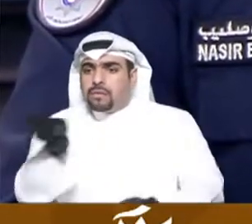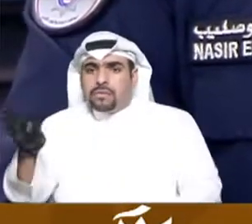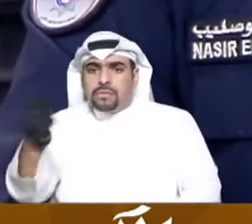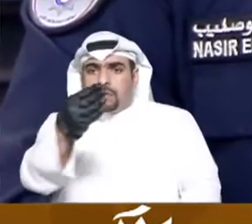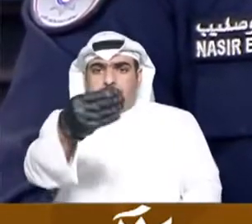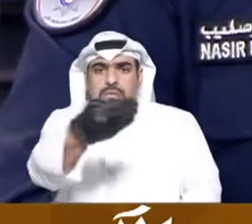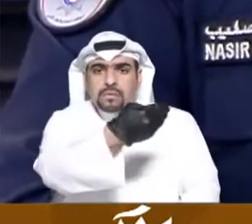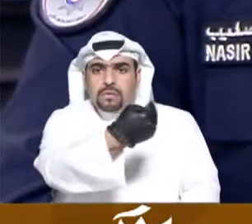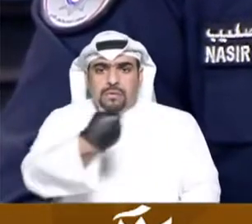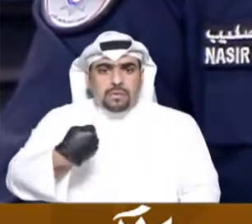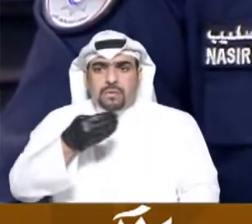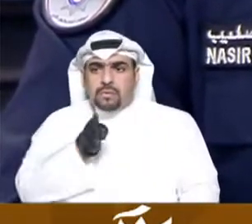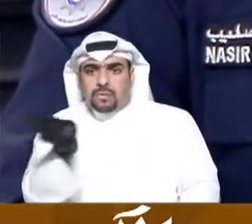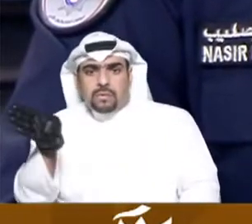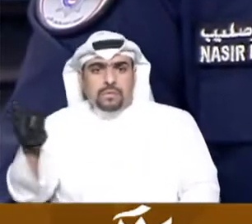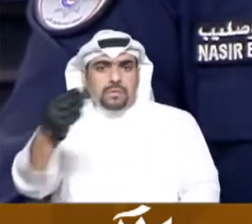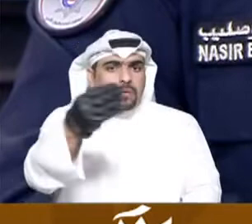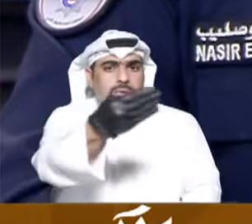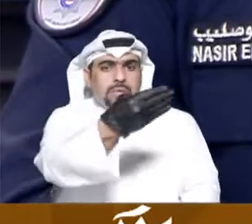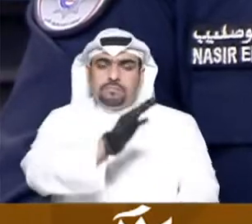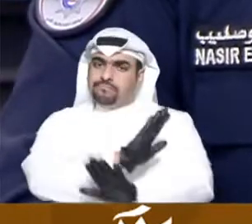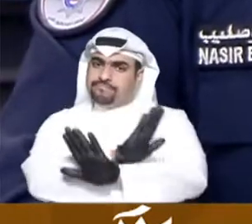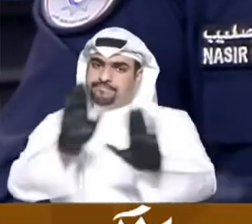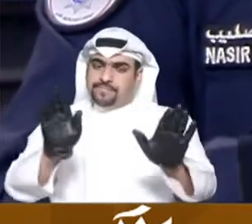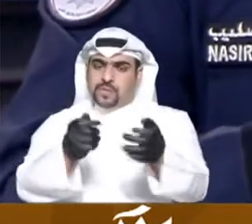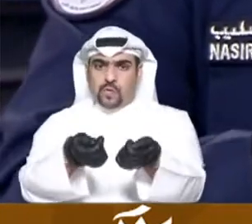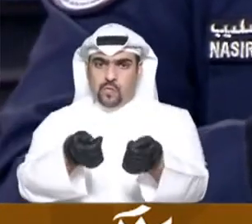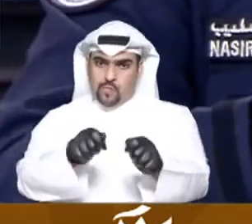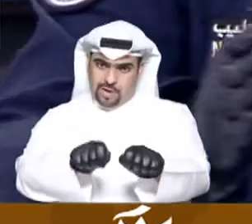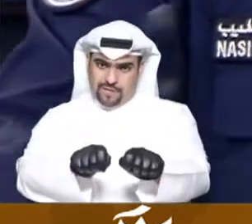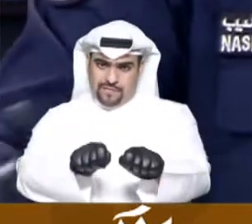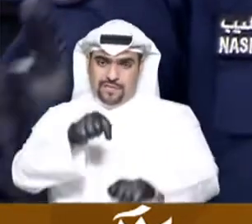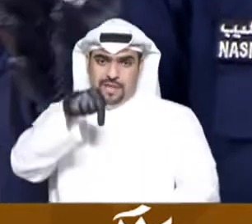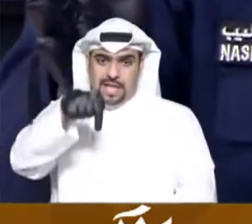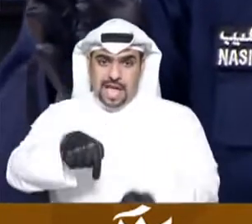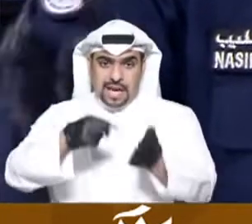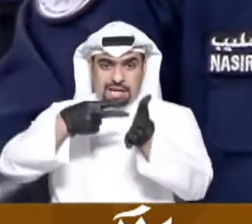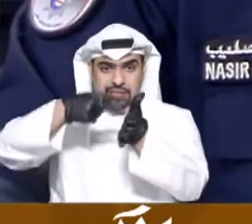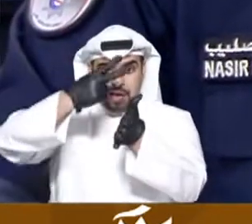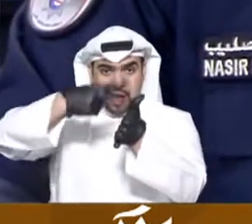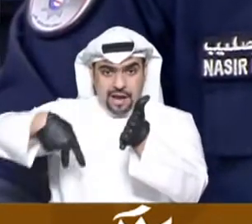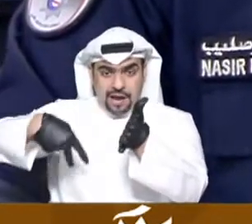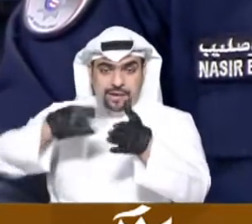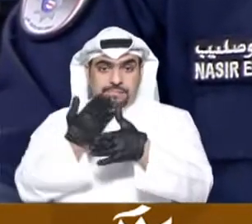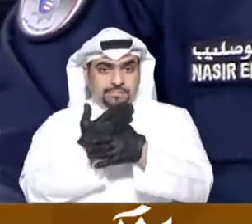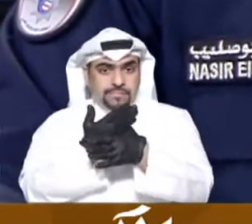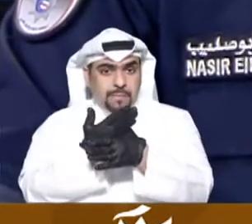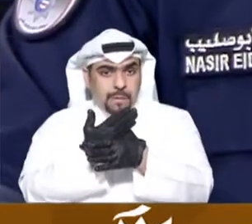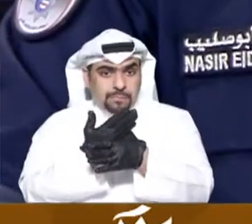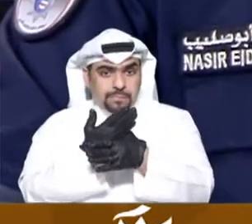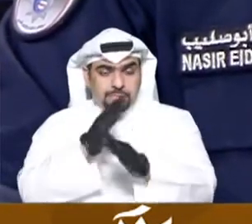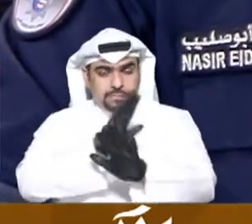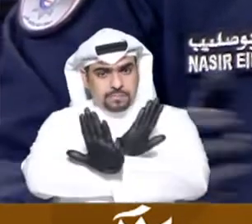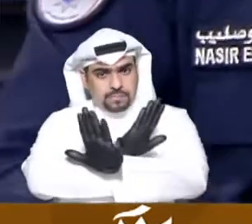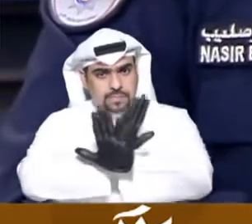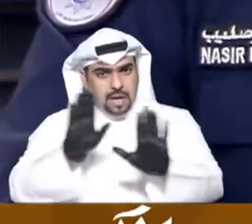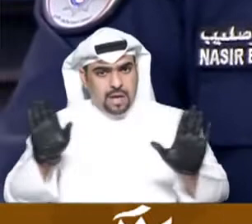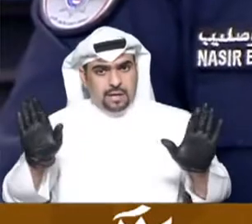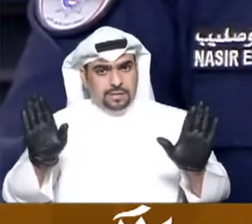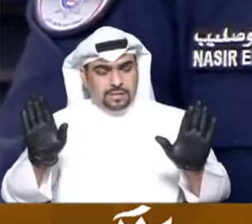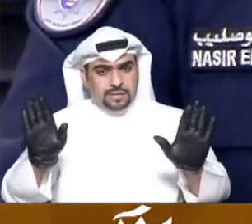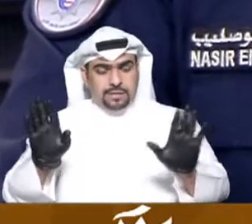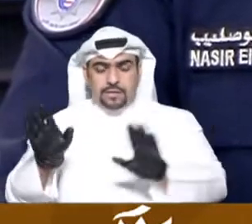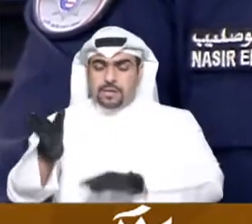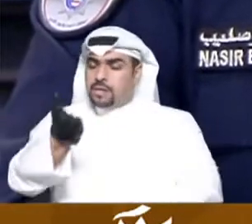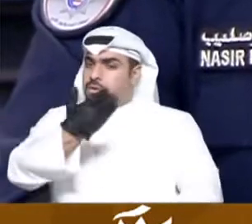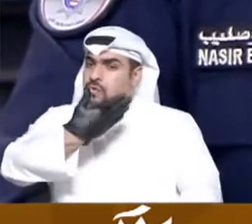برجع على نقطه اللي هي تسجيل القضايا اللي تم تسجيلها خلال بالنسبه للحظر الجزئي او